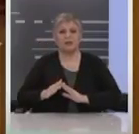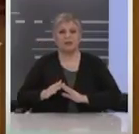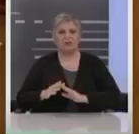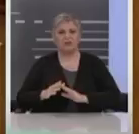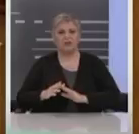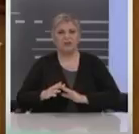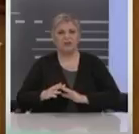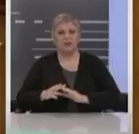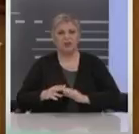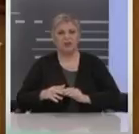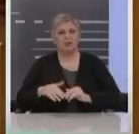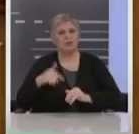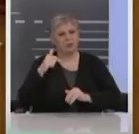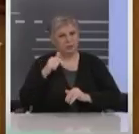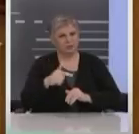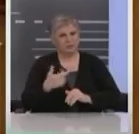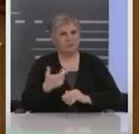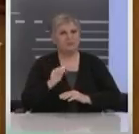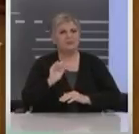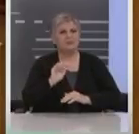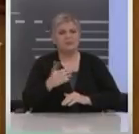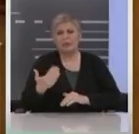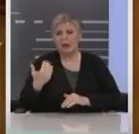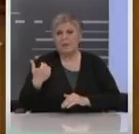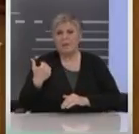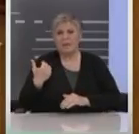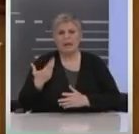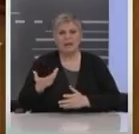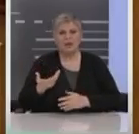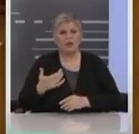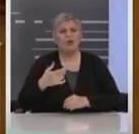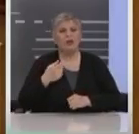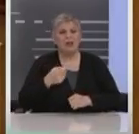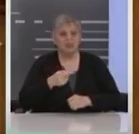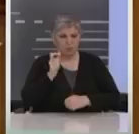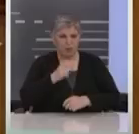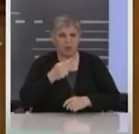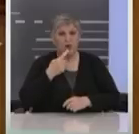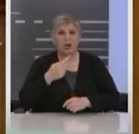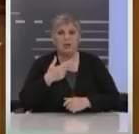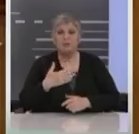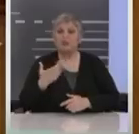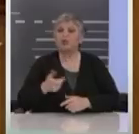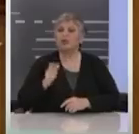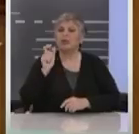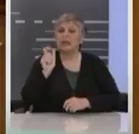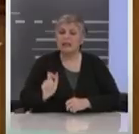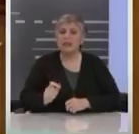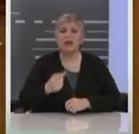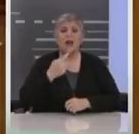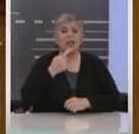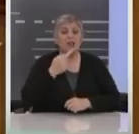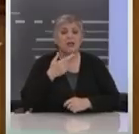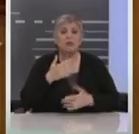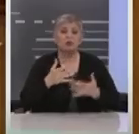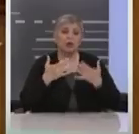πριν από λίγο, από αυτό εδώ το βήμα, αναφερόμενη μάλιστα σε δηλώσεις της Ιδίας ότι θα πάει στο σπίτι της, σε δηλώσεις